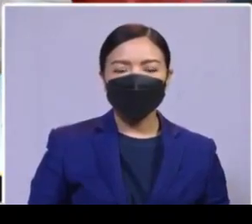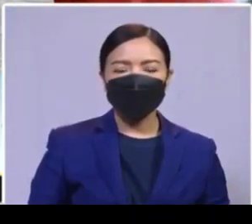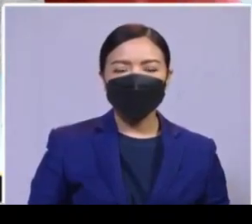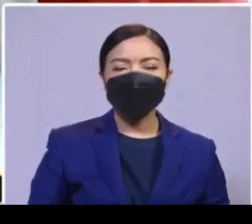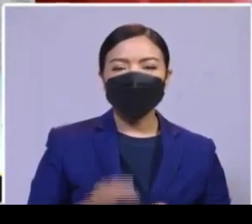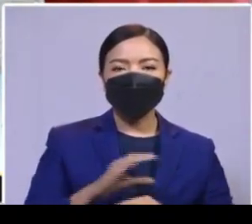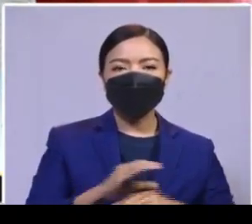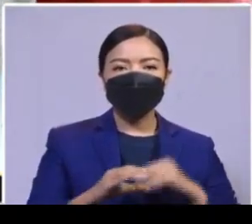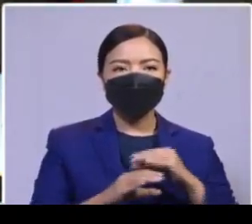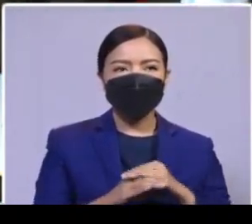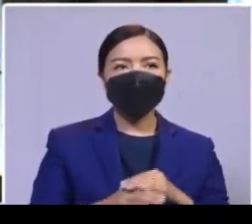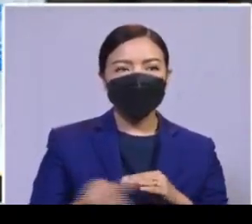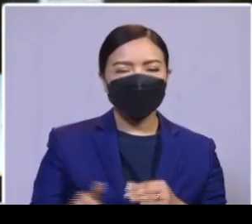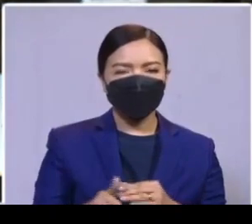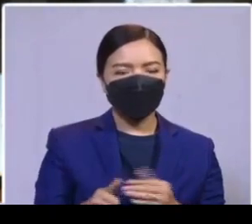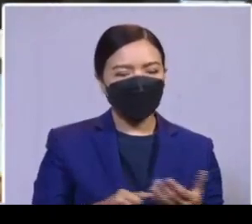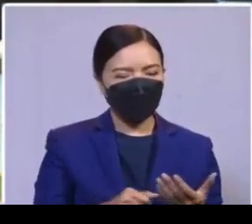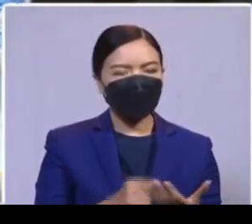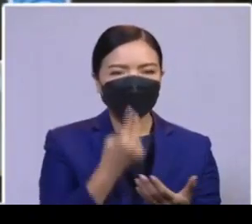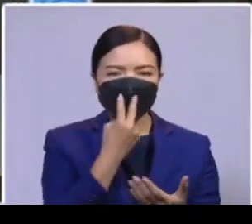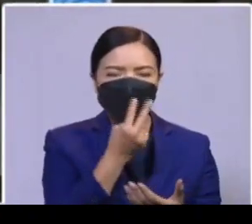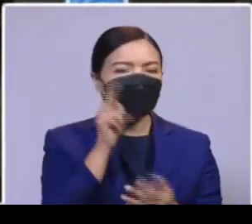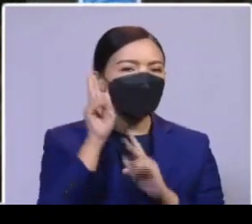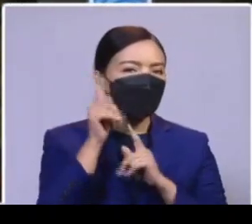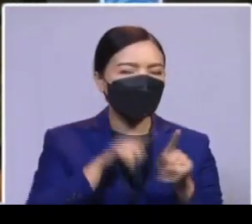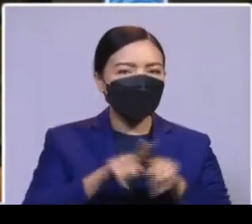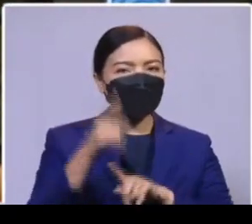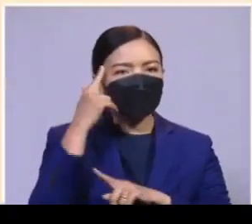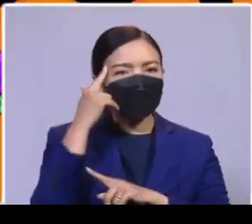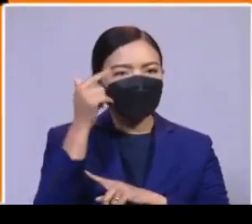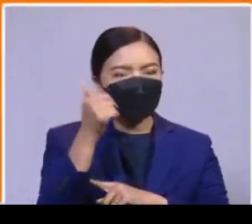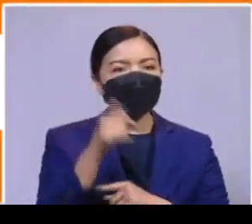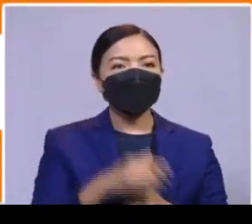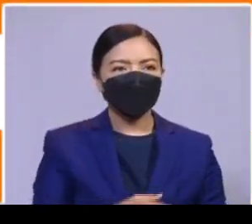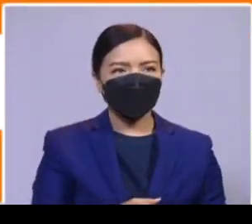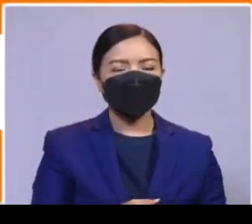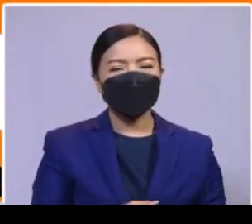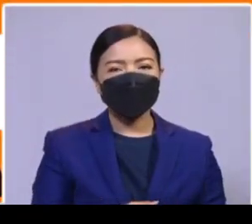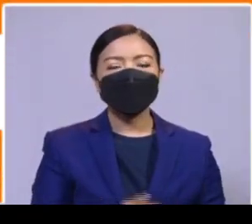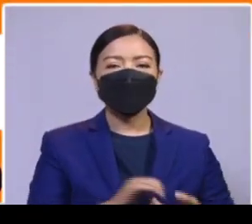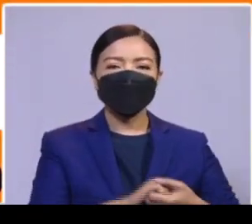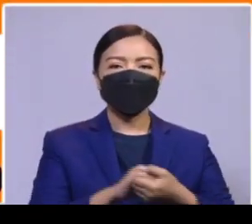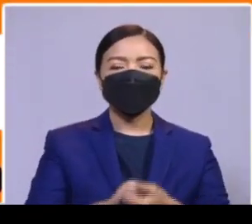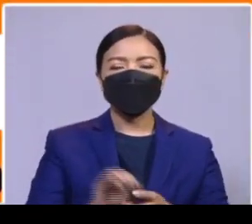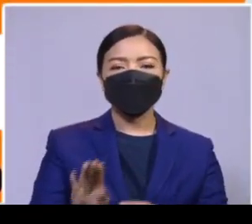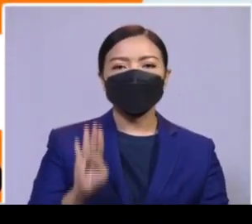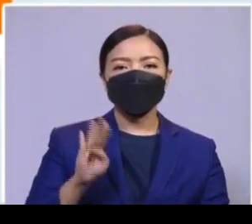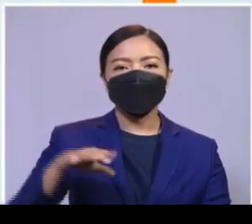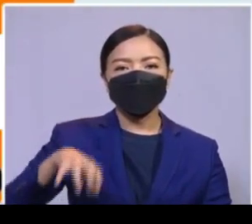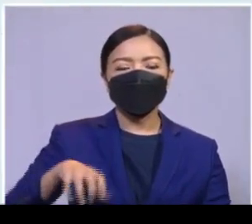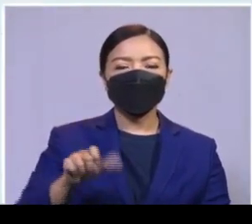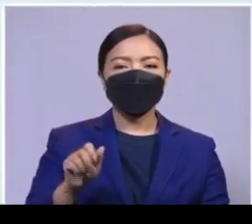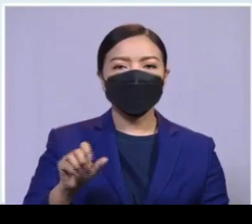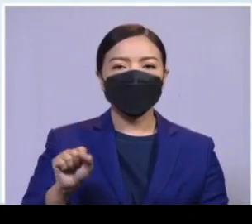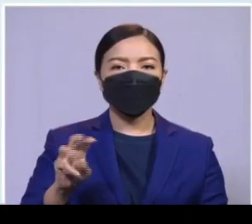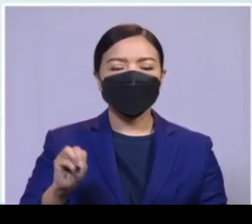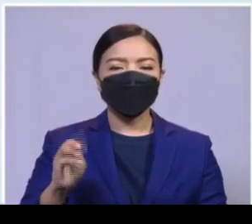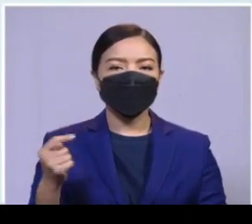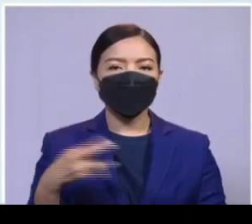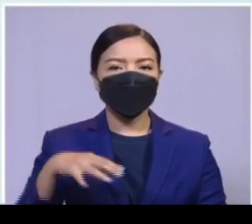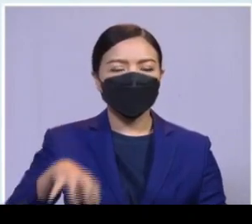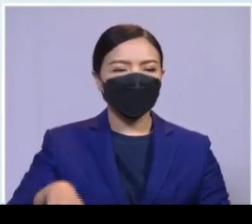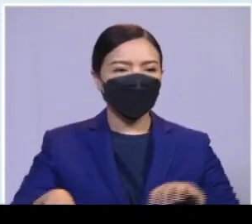โครงการนักสืบสายชัวชัวก่อนแชร์สโมสรทริกออทรัสนอกจากความร่วมมือกันของบริษัทอสมทจำกัดมหาชนและก